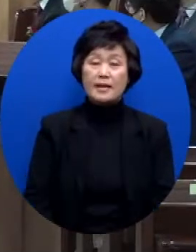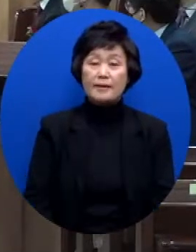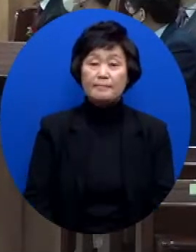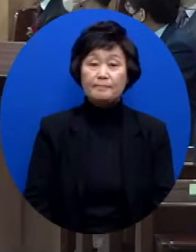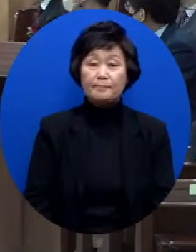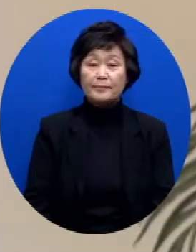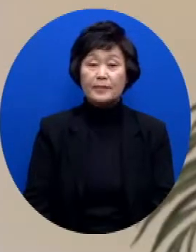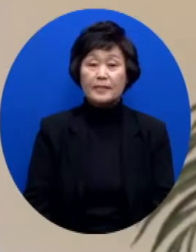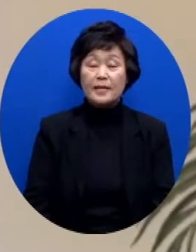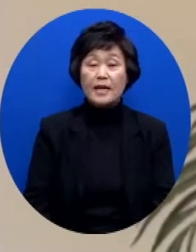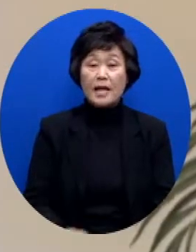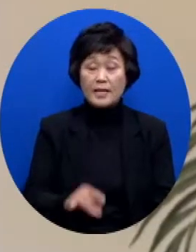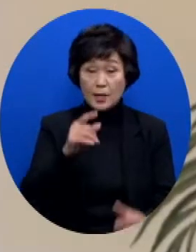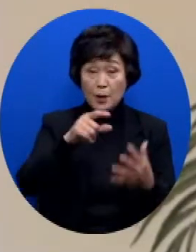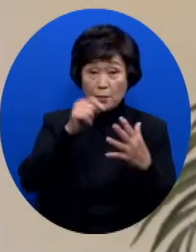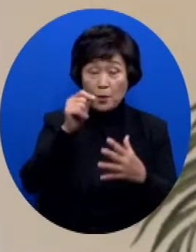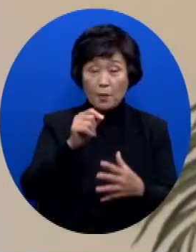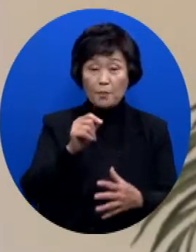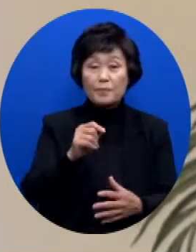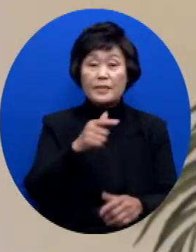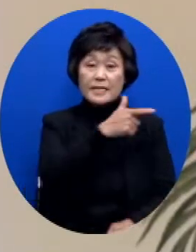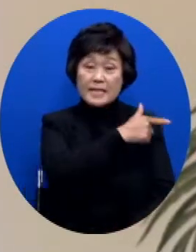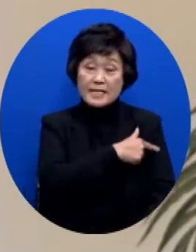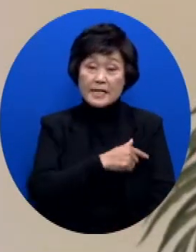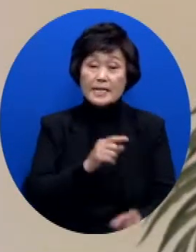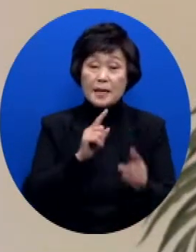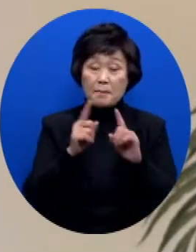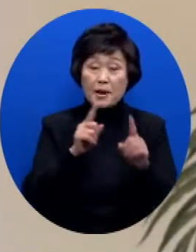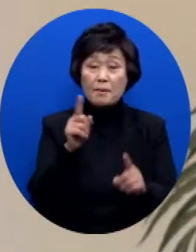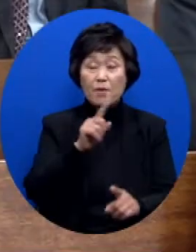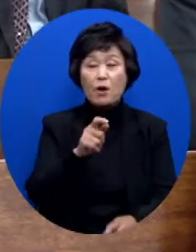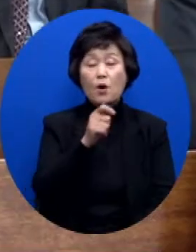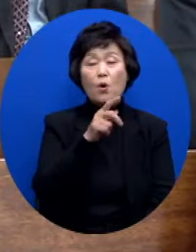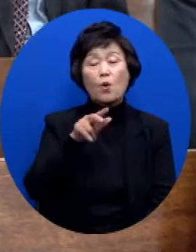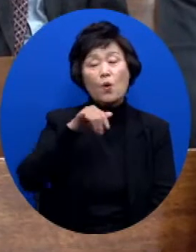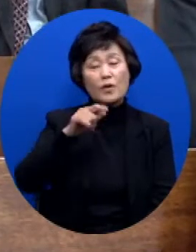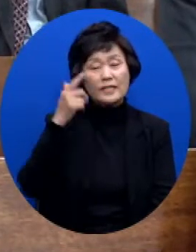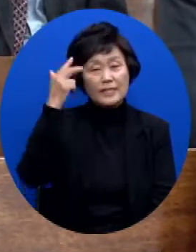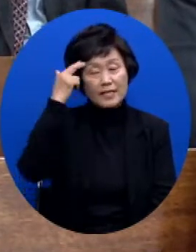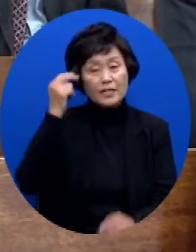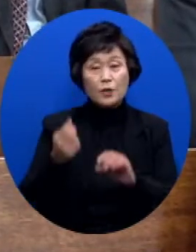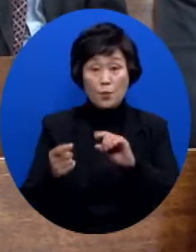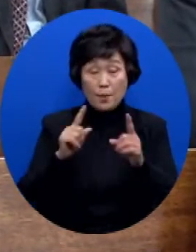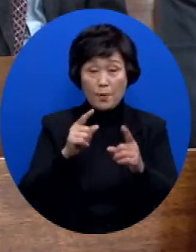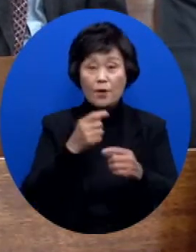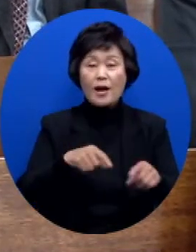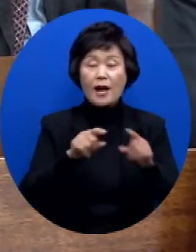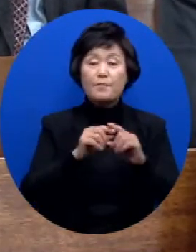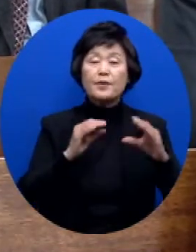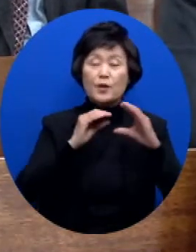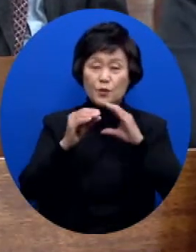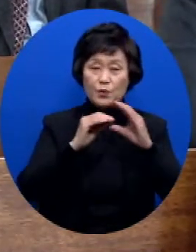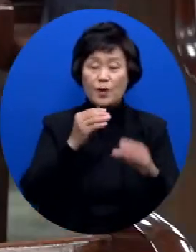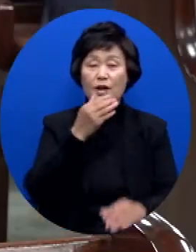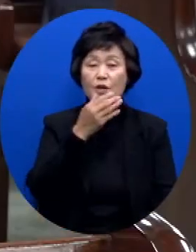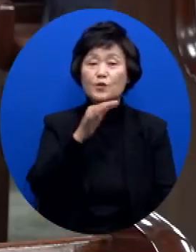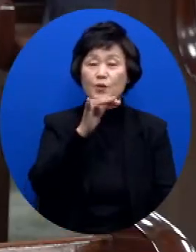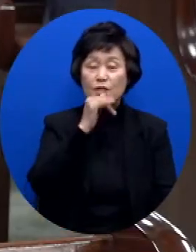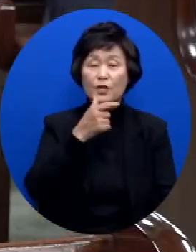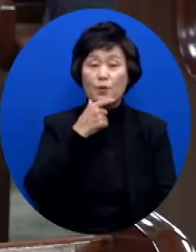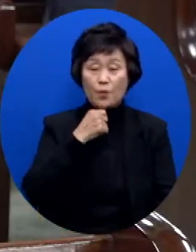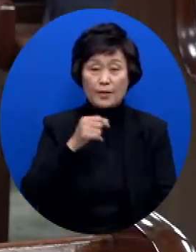강학근 신임 이사장은 총회 70주년을 맞아 고신 정신을 회복하고 함께 소통하는 회기를 만들겠다며 취임사를